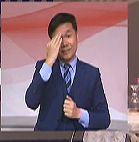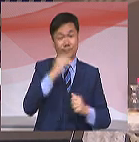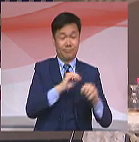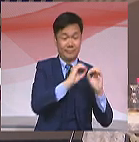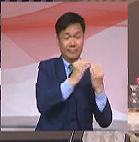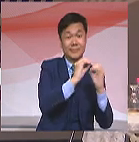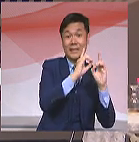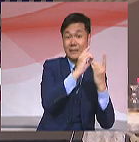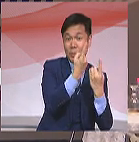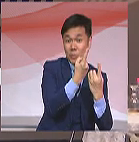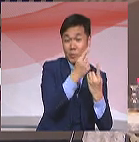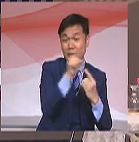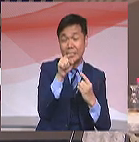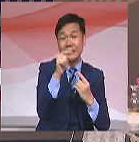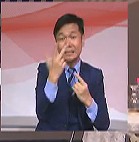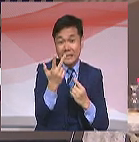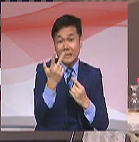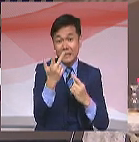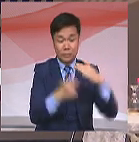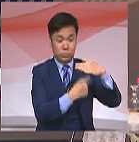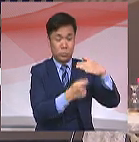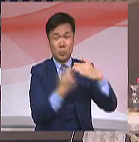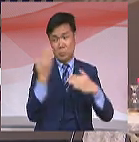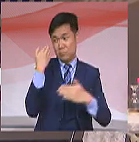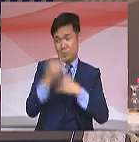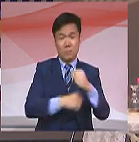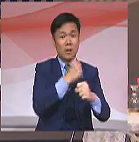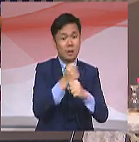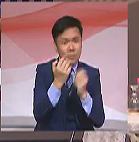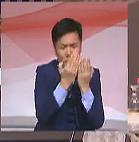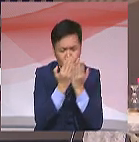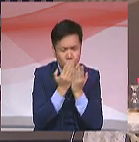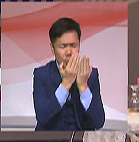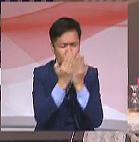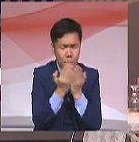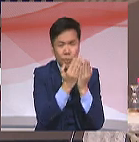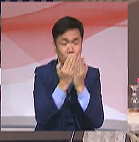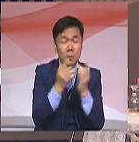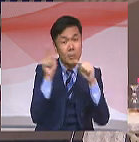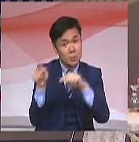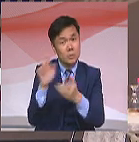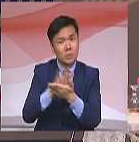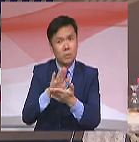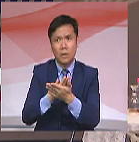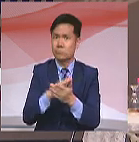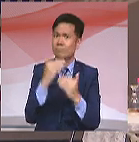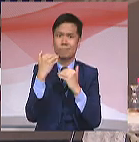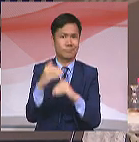sebelum ini tahun lepas jumlah hari mereka bersekolah secara bersemuka adalah amat terhad.